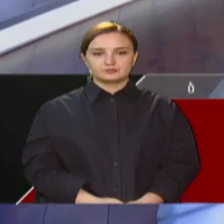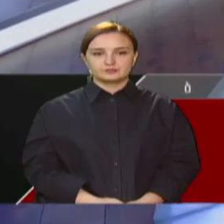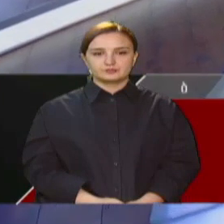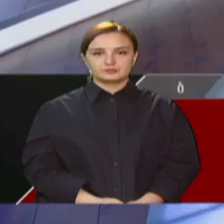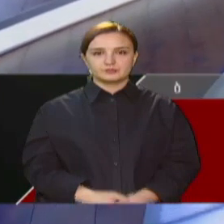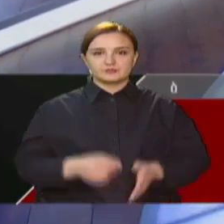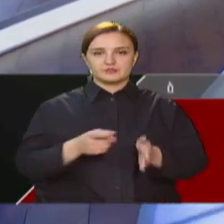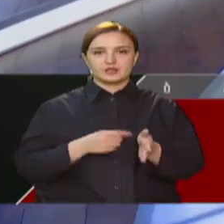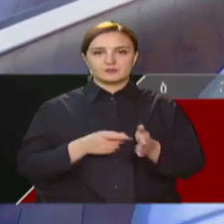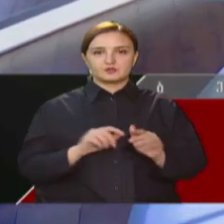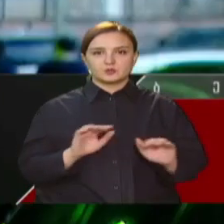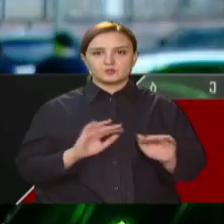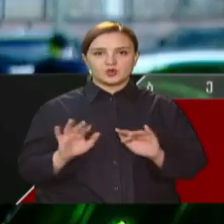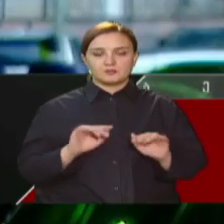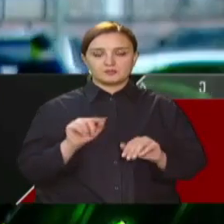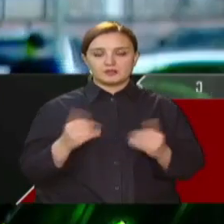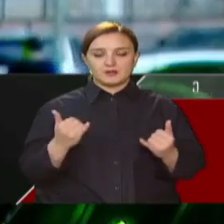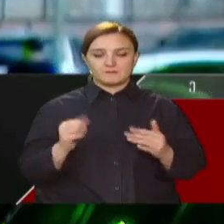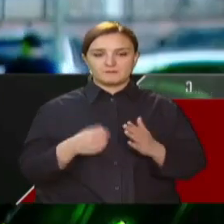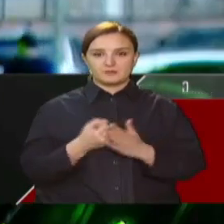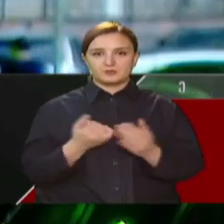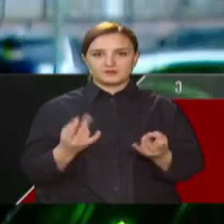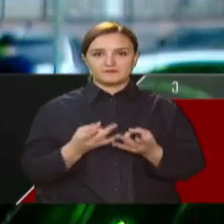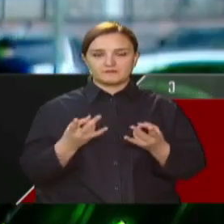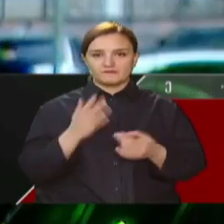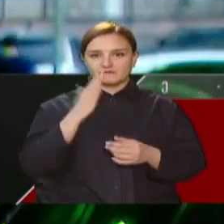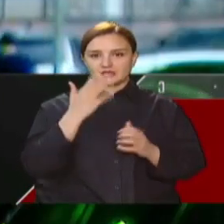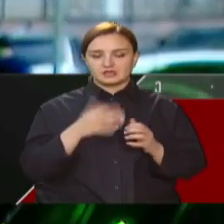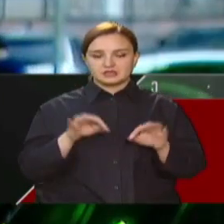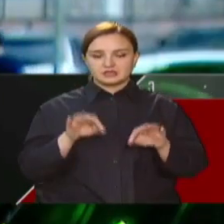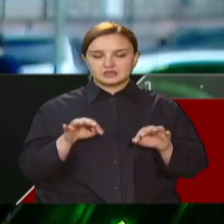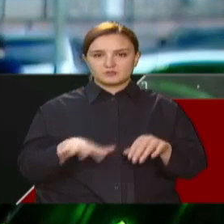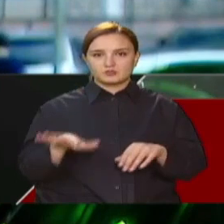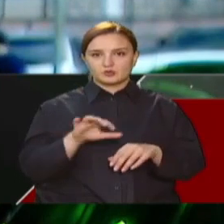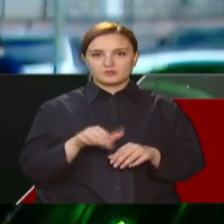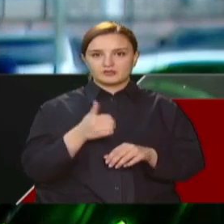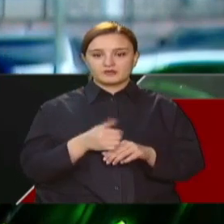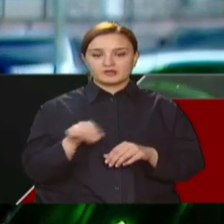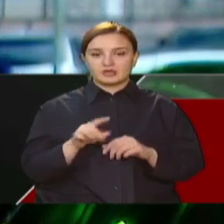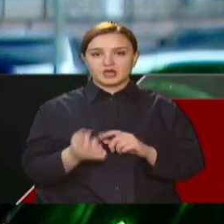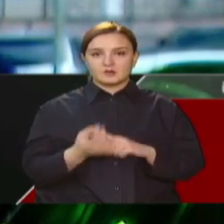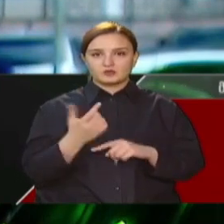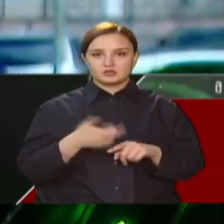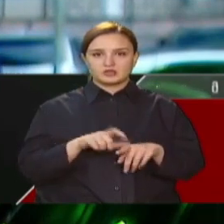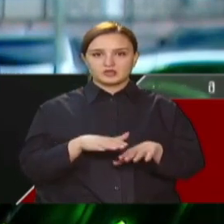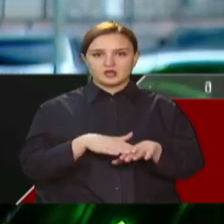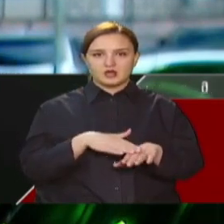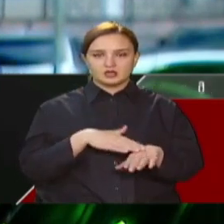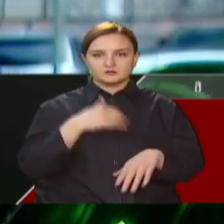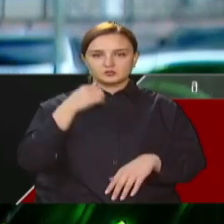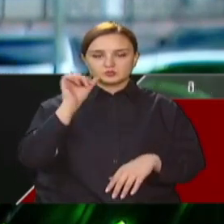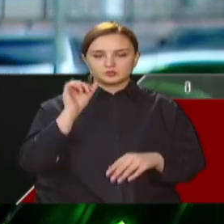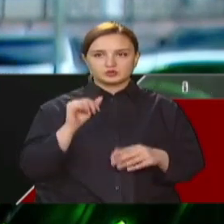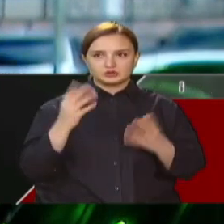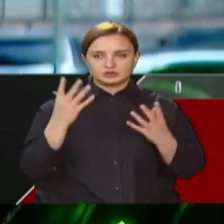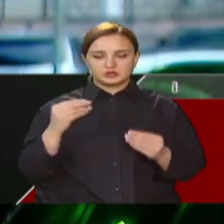Vasil, საგამოძიებო მოქმედებები, რომელიც ამ დრომდე მიმდინარეობს ვაკე საბურთალოს მთავარ სამართველოში, აღმოჩნდა ძალიან ხანგრძლივი, გუშინდელი